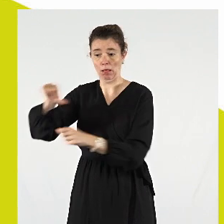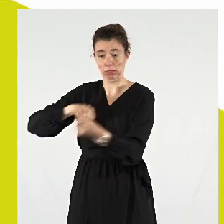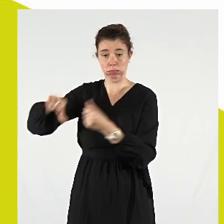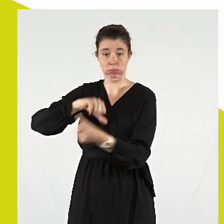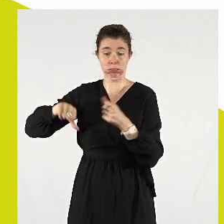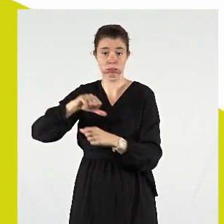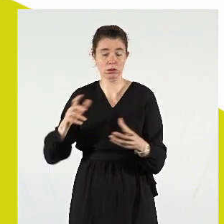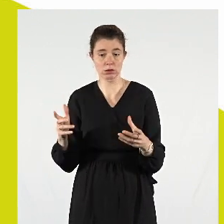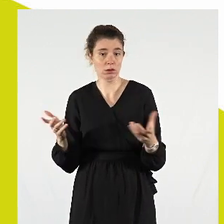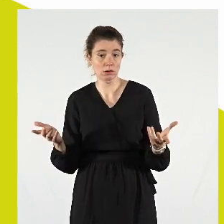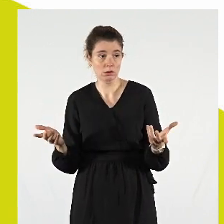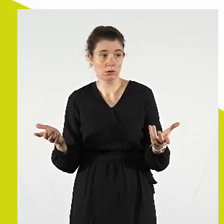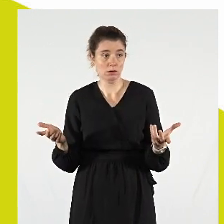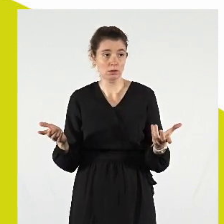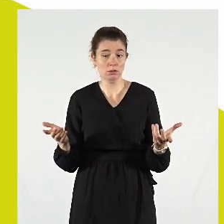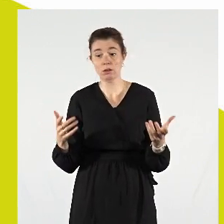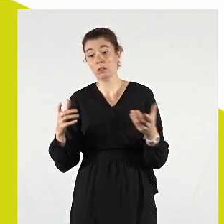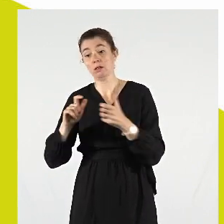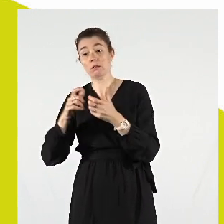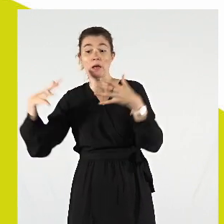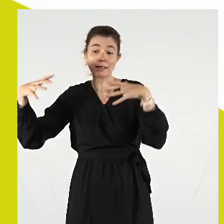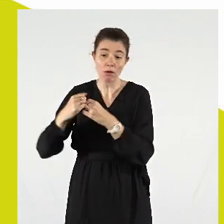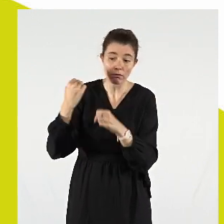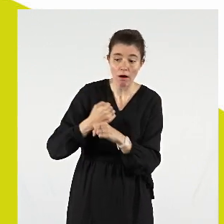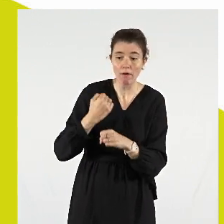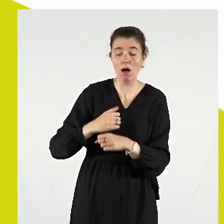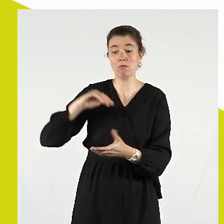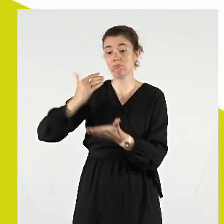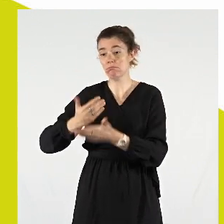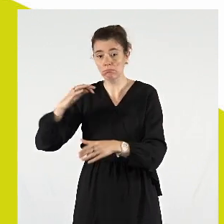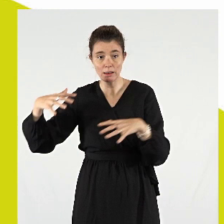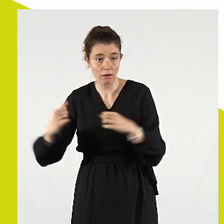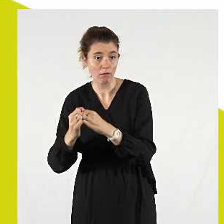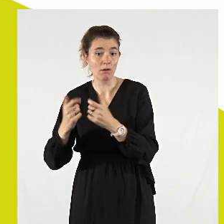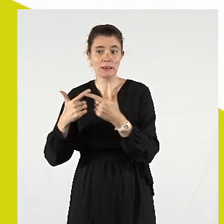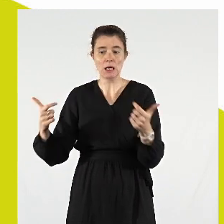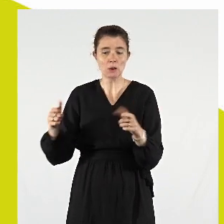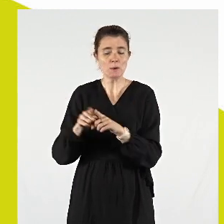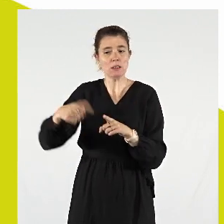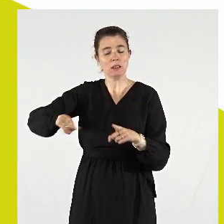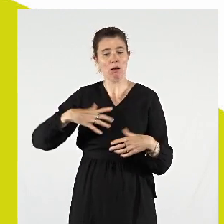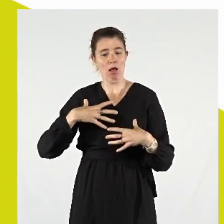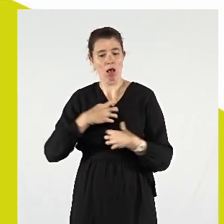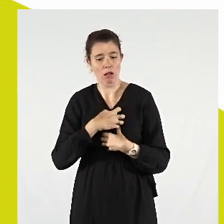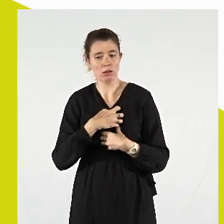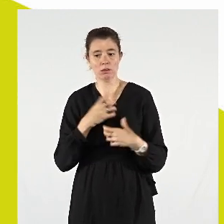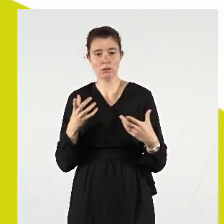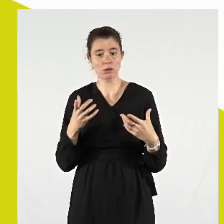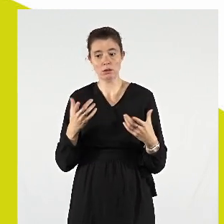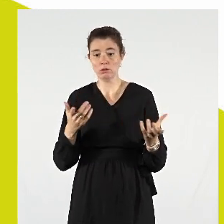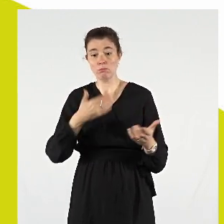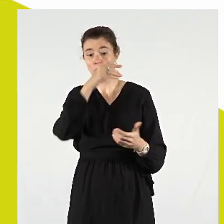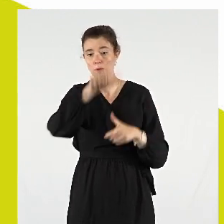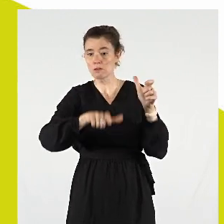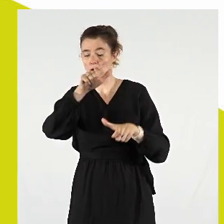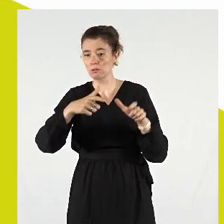par les accidents de travail, par les arrêts de travail, mais qui peuvent aussi être profondément affaiblis par des fuites en dehors du secteur. Voilà un